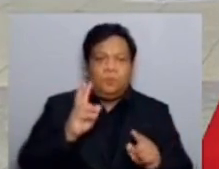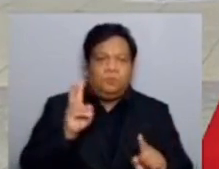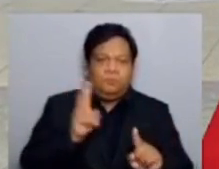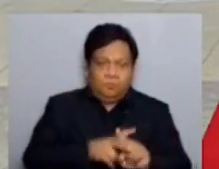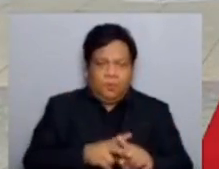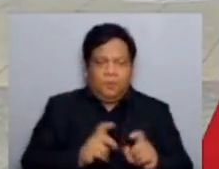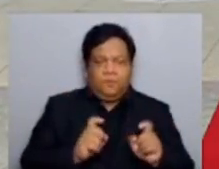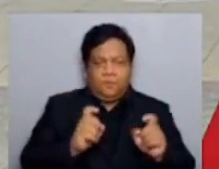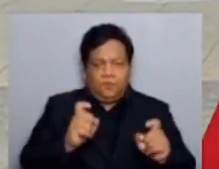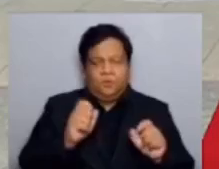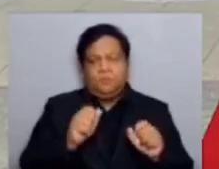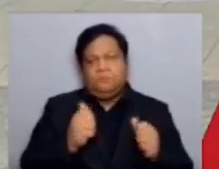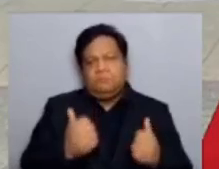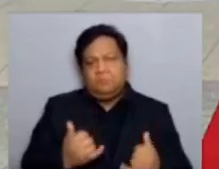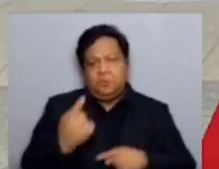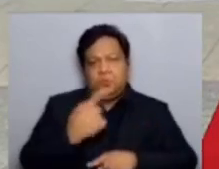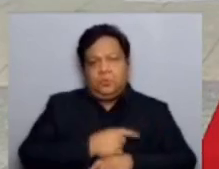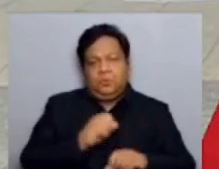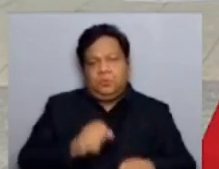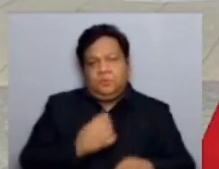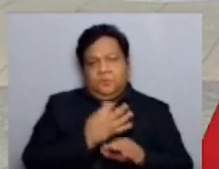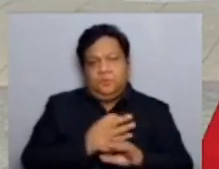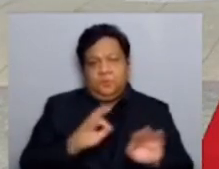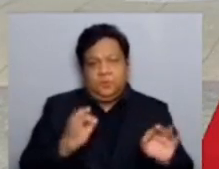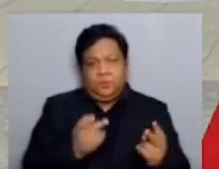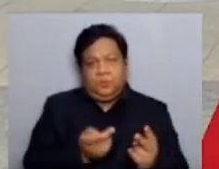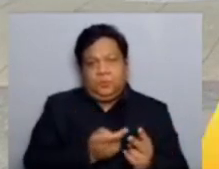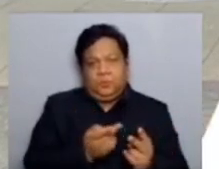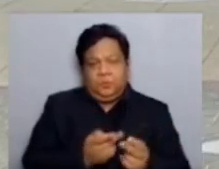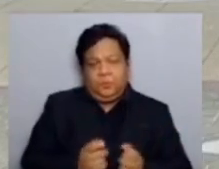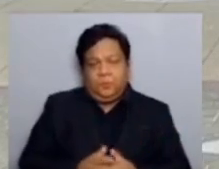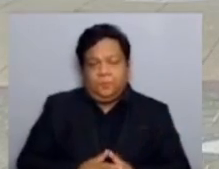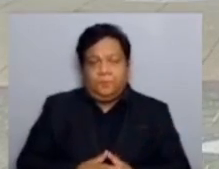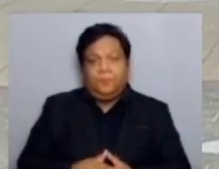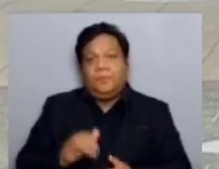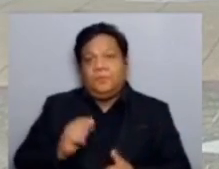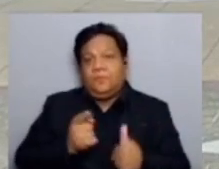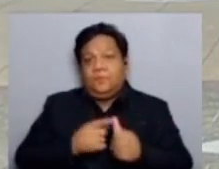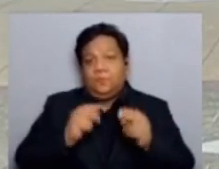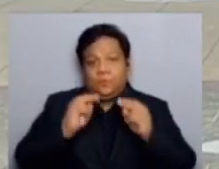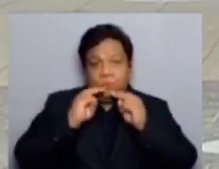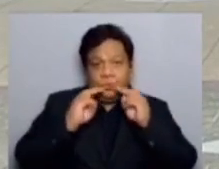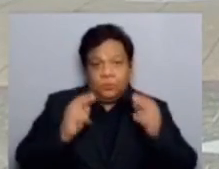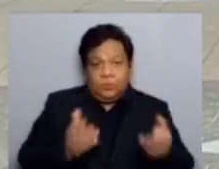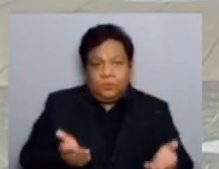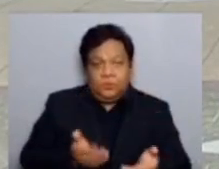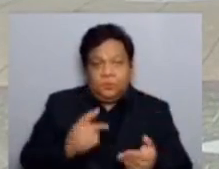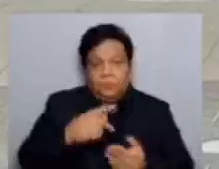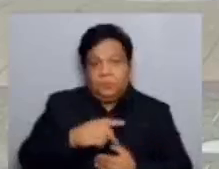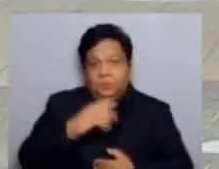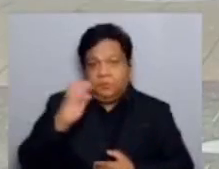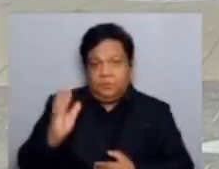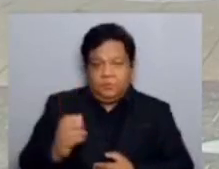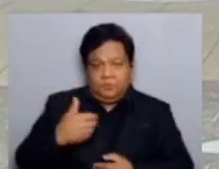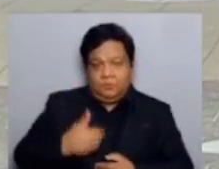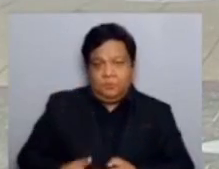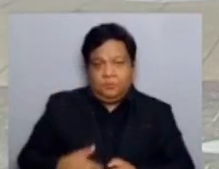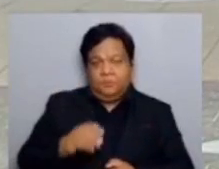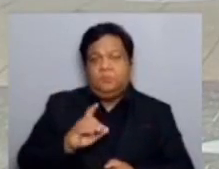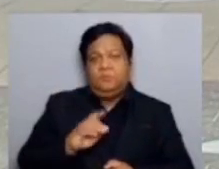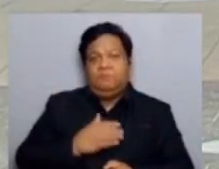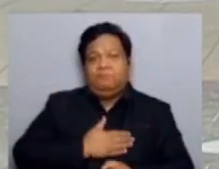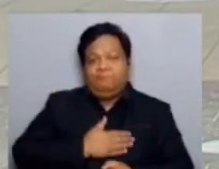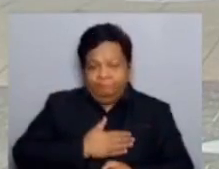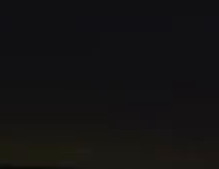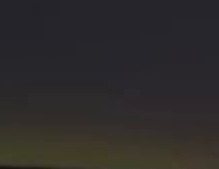na agad sina Ong at Dargani. Yan ang unang balita mula rito sa Pasay City Jail. Ako po si Darlene Kay, buong puso para